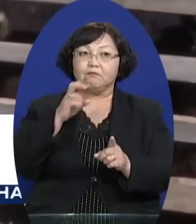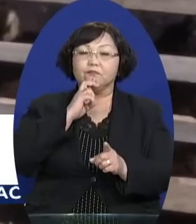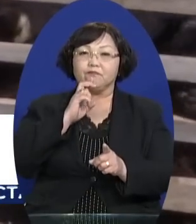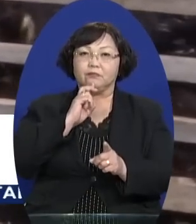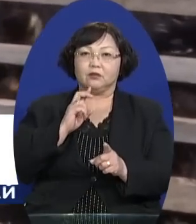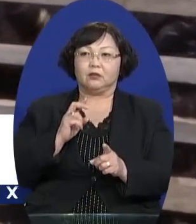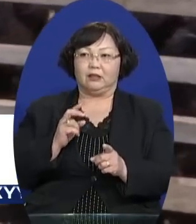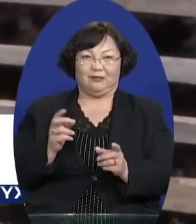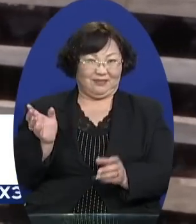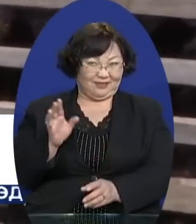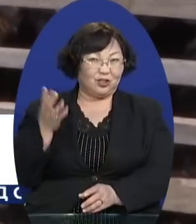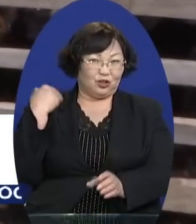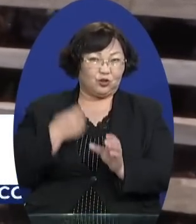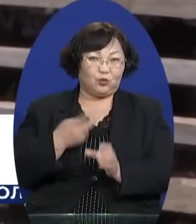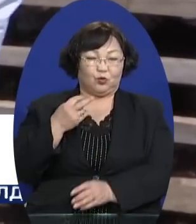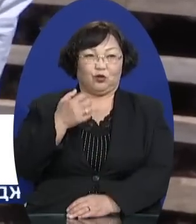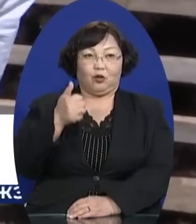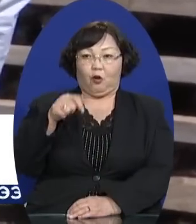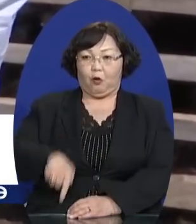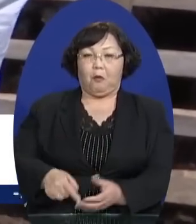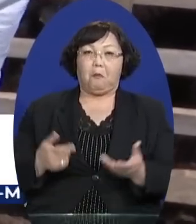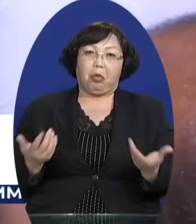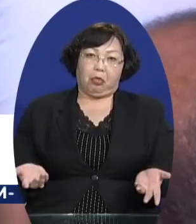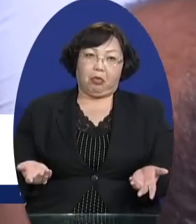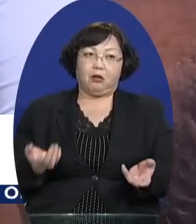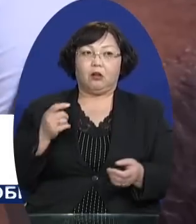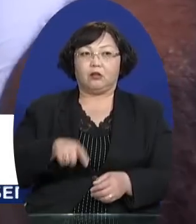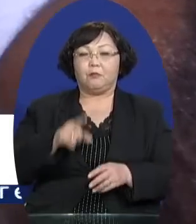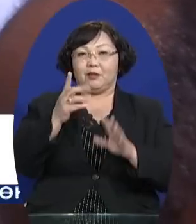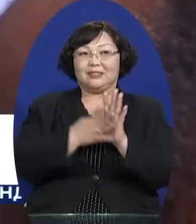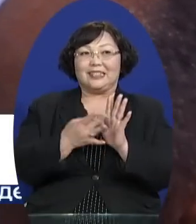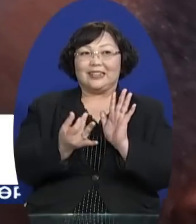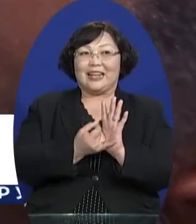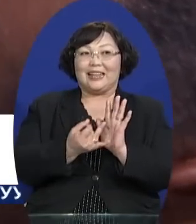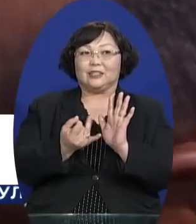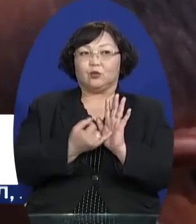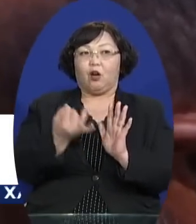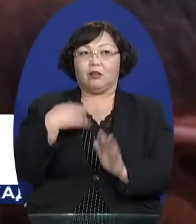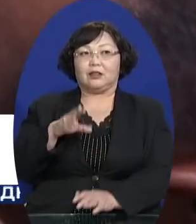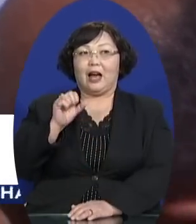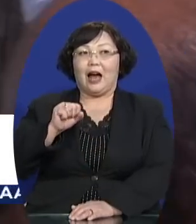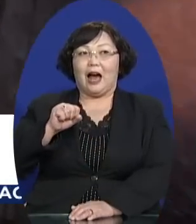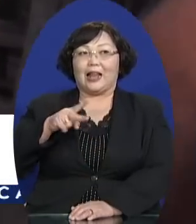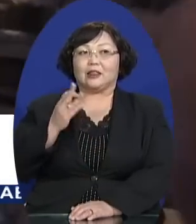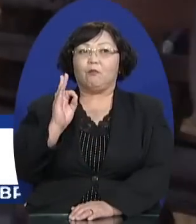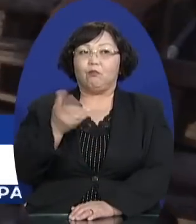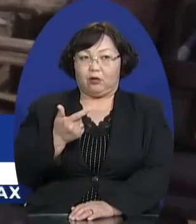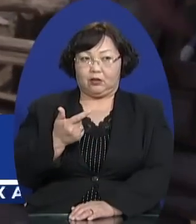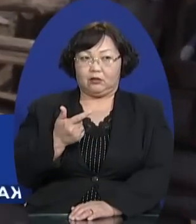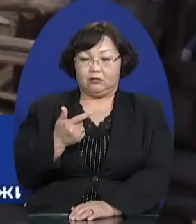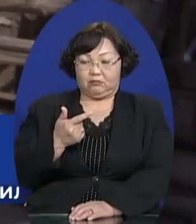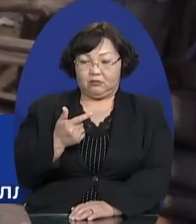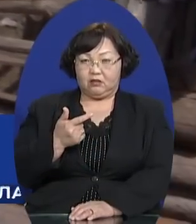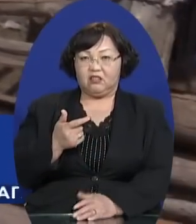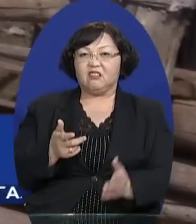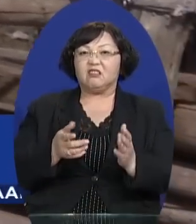үлдээд байгааг ахмад эмч нар хэлж байна. За 1976 онд Алтан булгын техникум төгсөөд Төв аймгийн Баяндлгүй